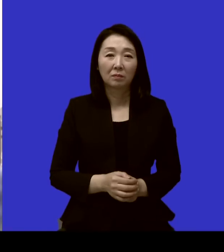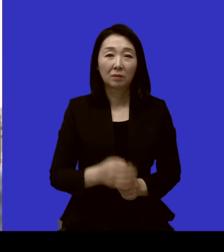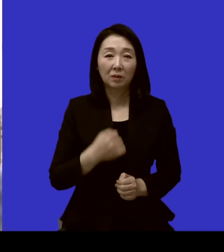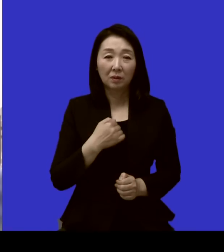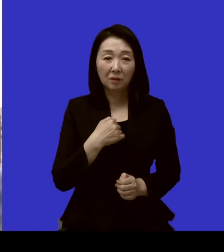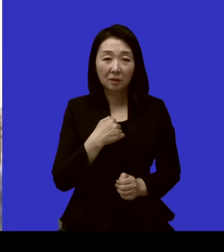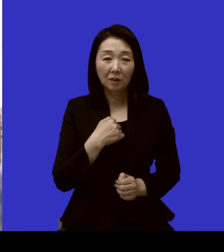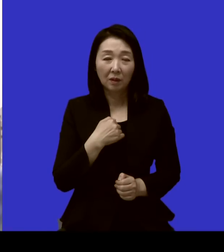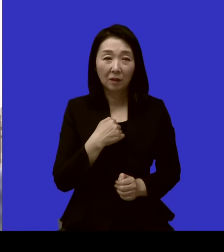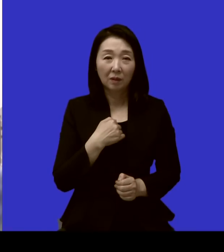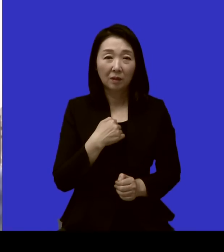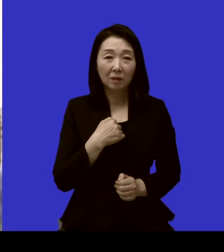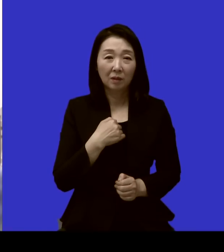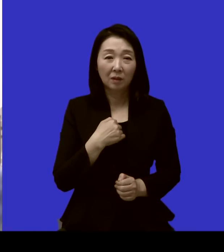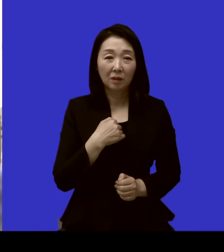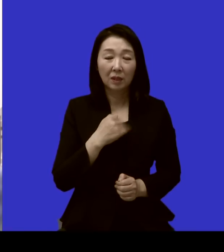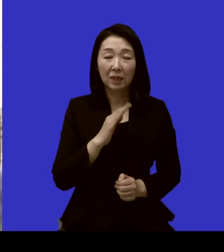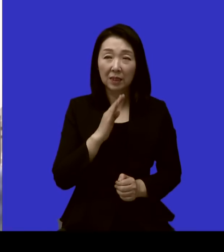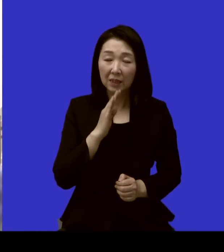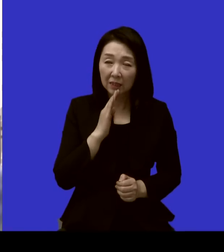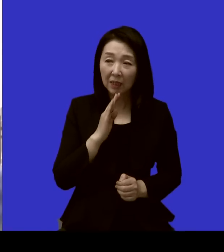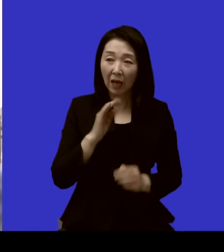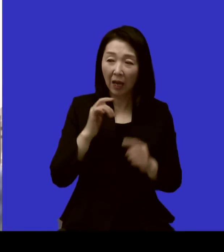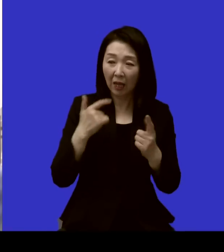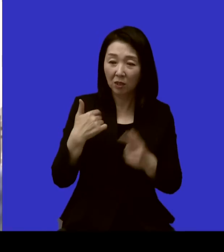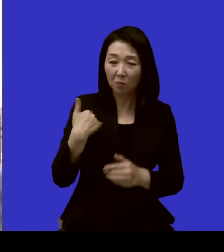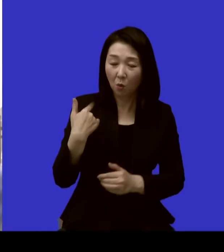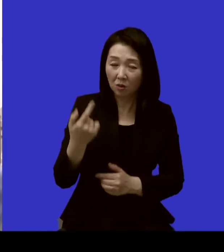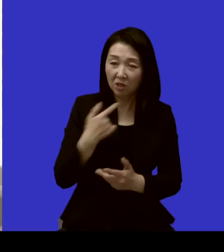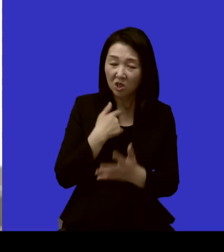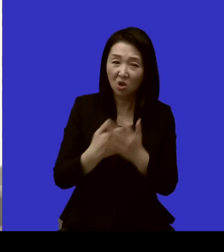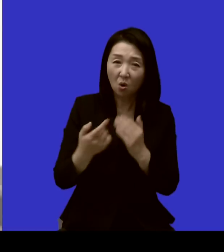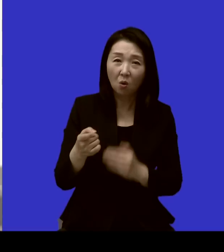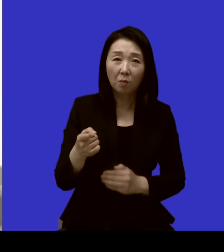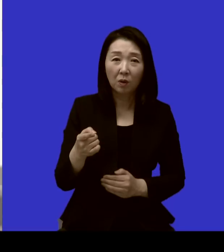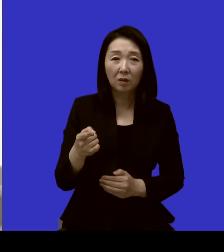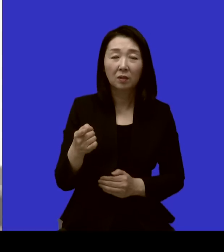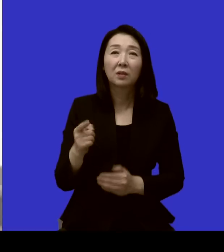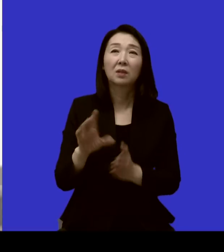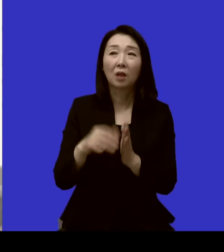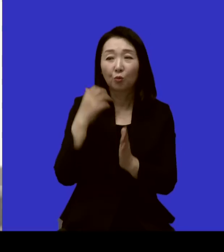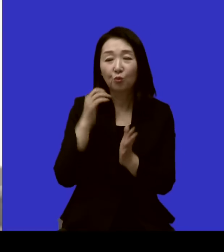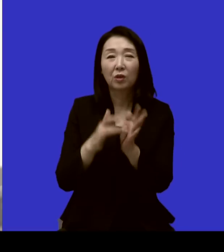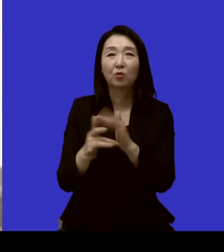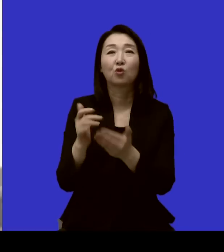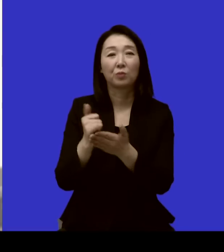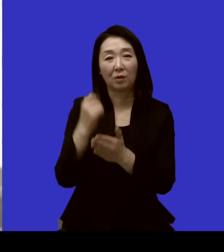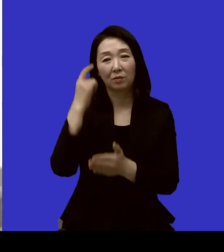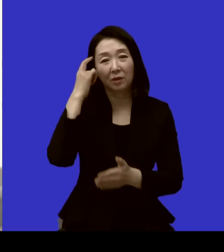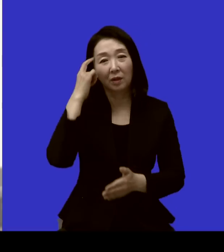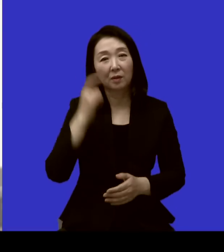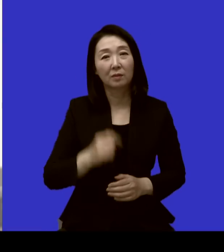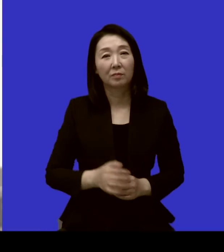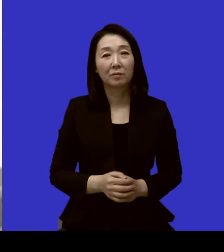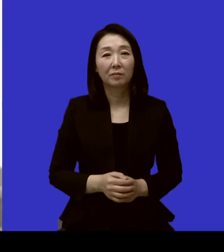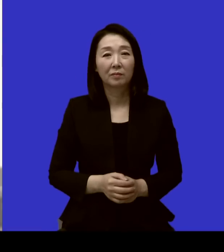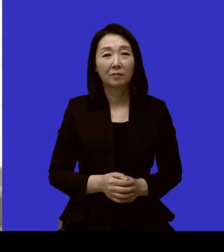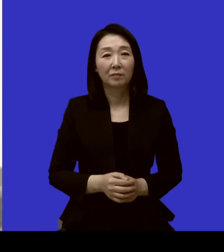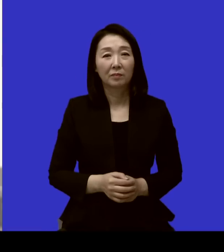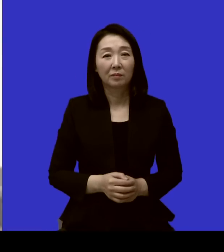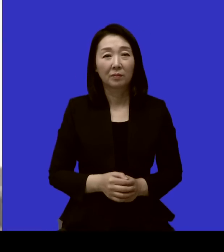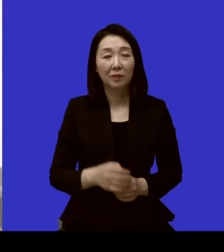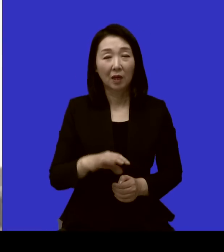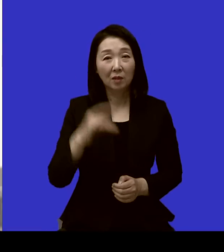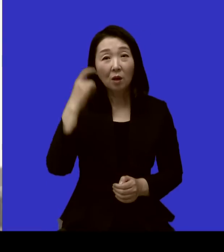제 나름대로는 그게 실제인지 모를 수 있는 그 경험이 저는 예수님이라고 생각이 들었어요. 예. 근데 처음으로